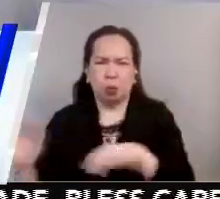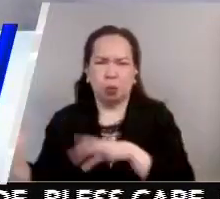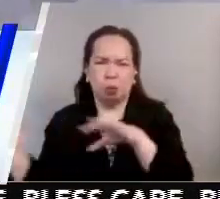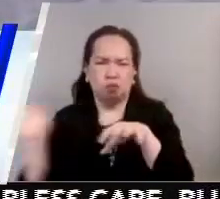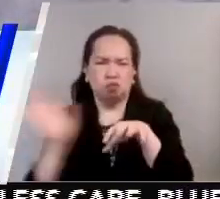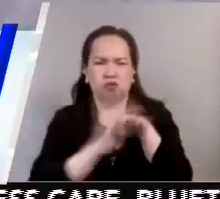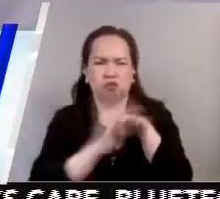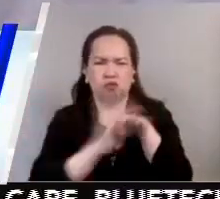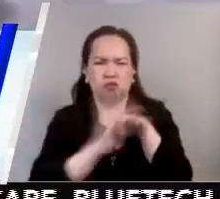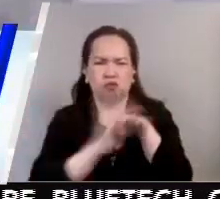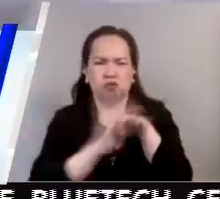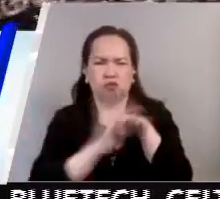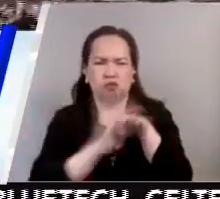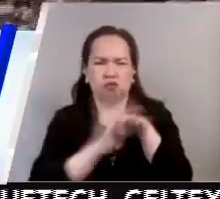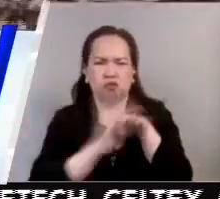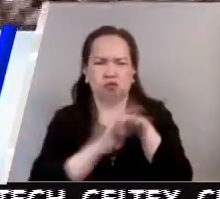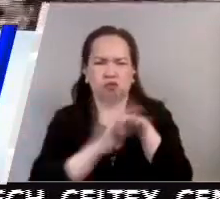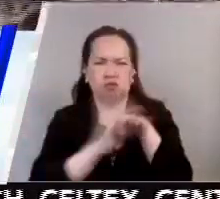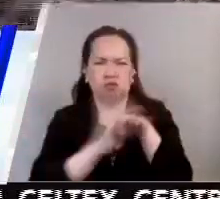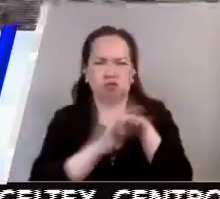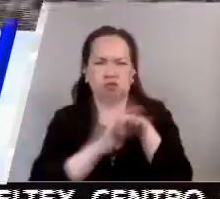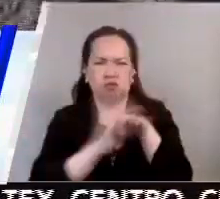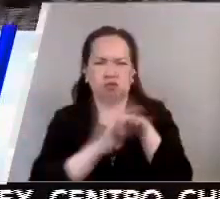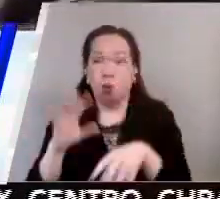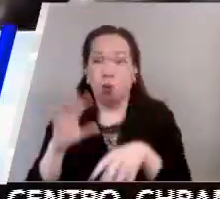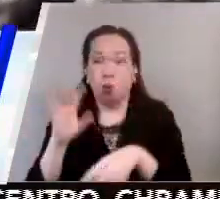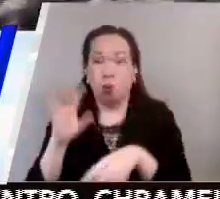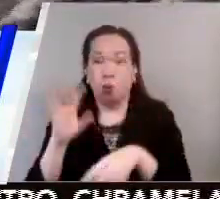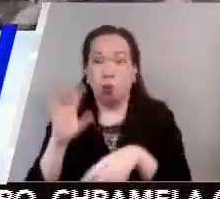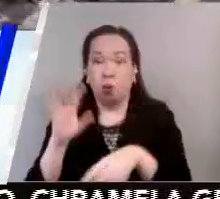at 8 ang nasaktan at dinala sa ospital.